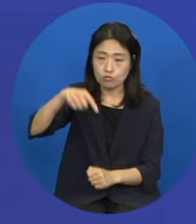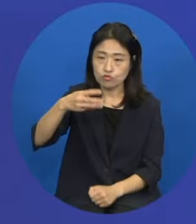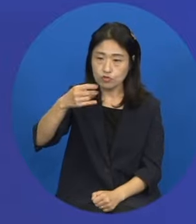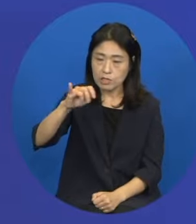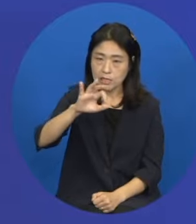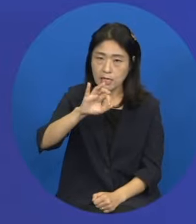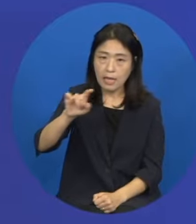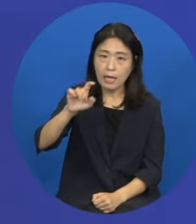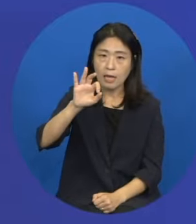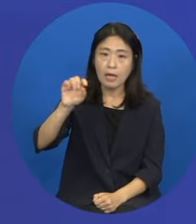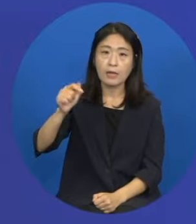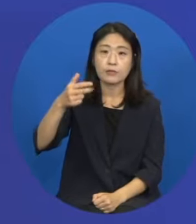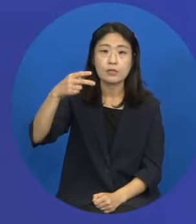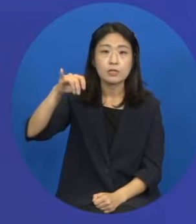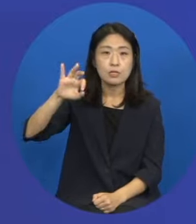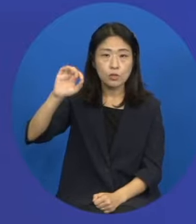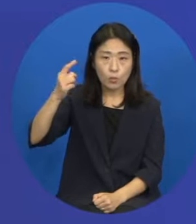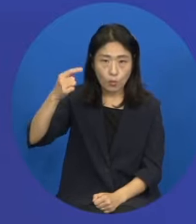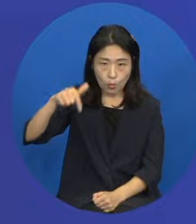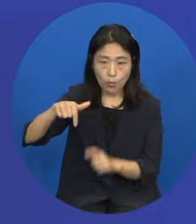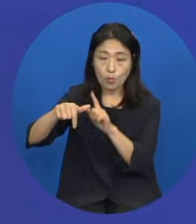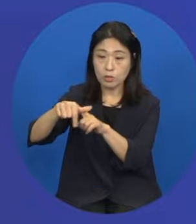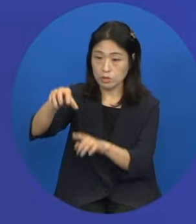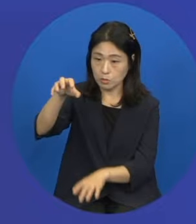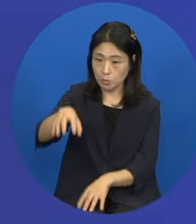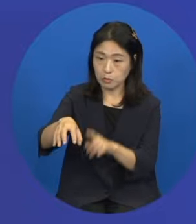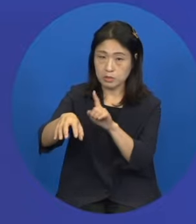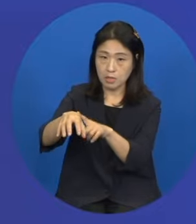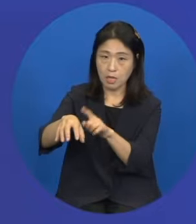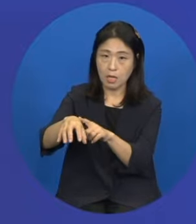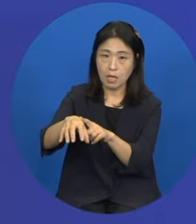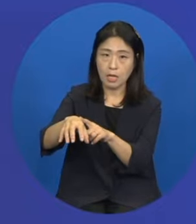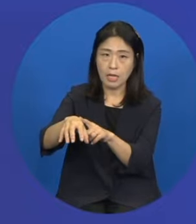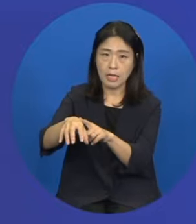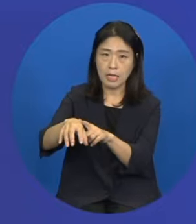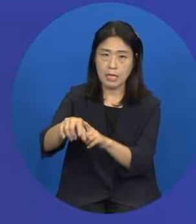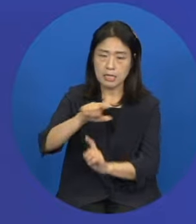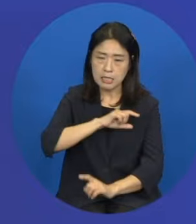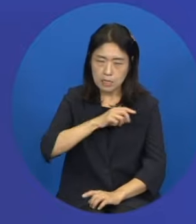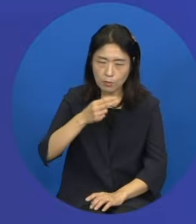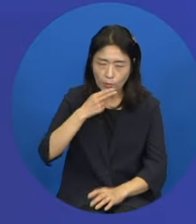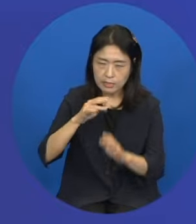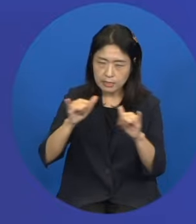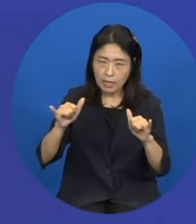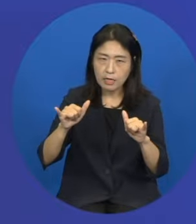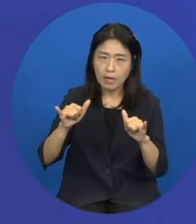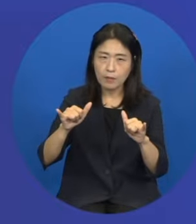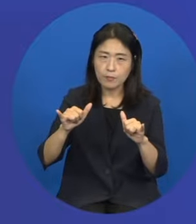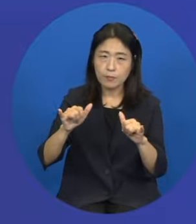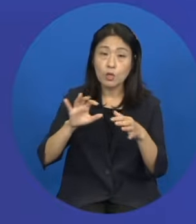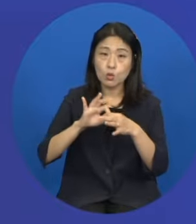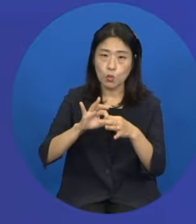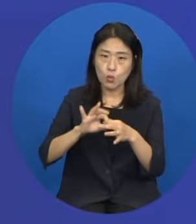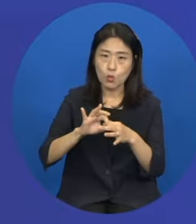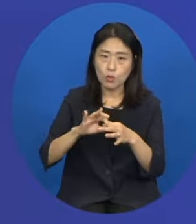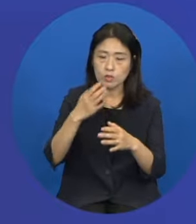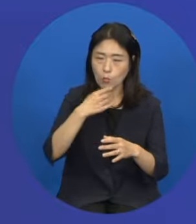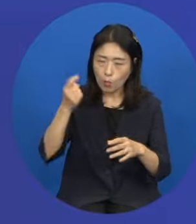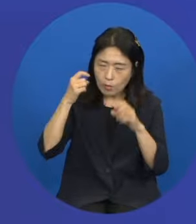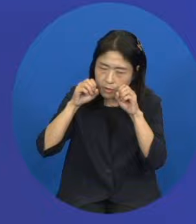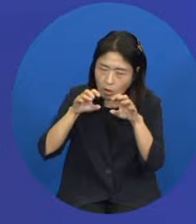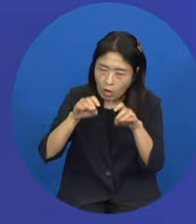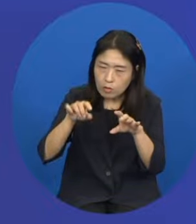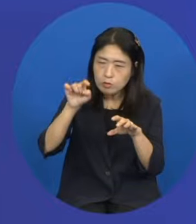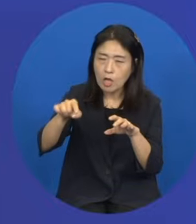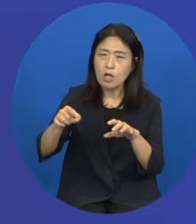안디옥에서는요 많은 무명의 전도자를 통해서 많은 헬라인들이 회심을 해서 수많은 사람들이 믿고 죽게 돌아왔답니다.